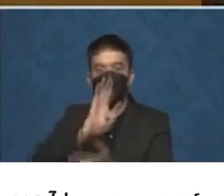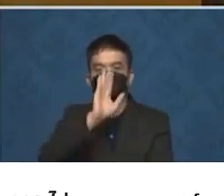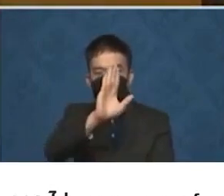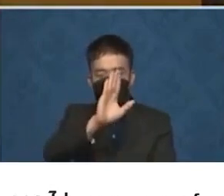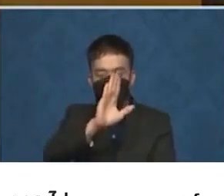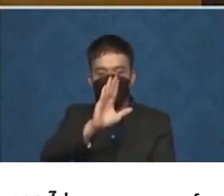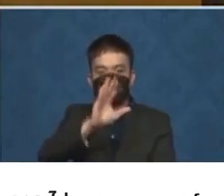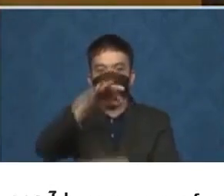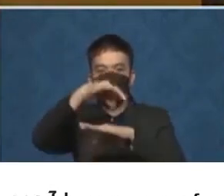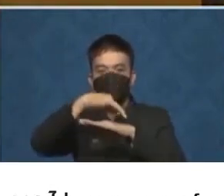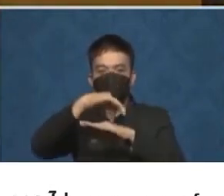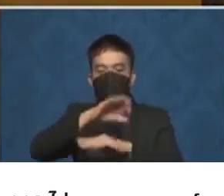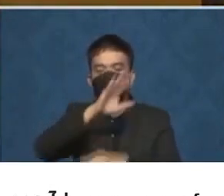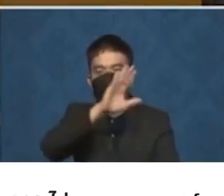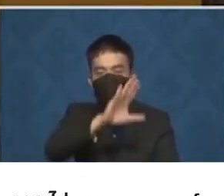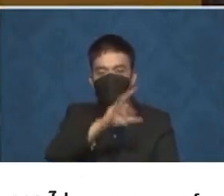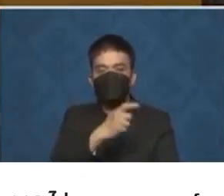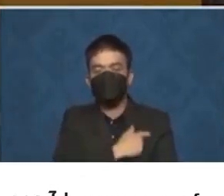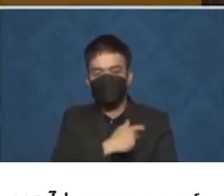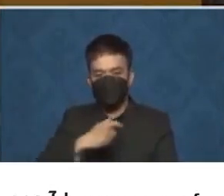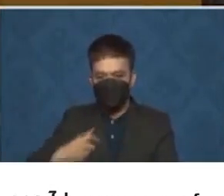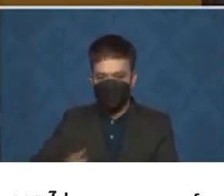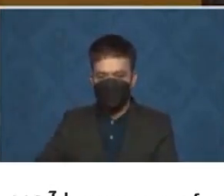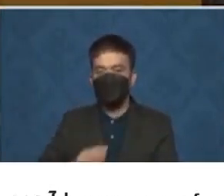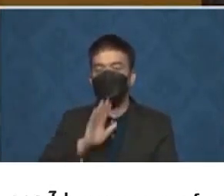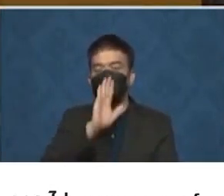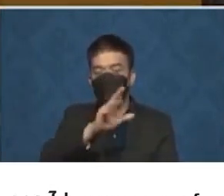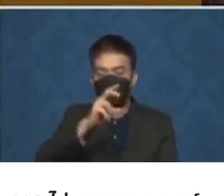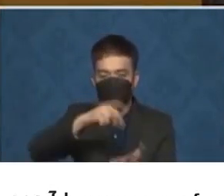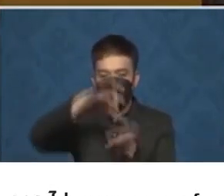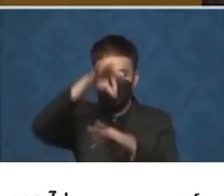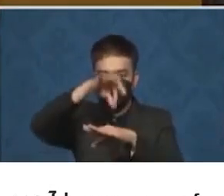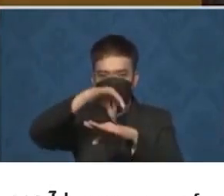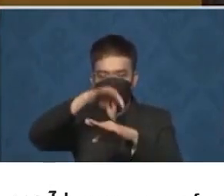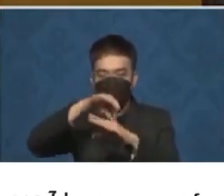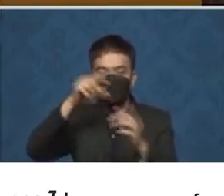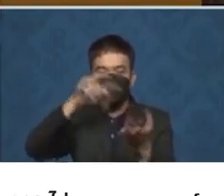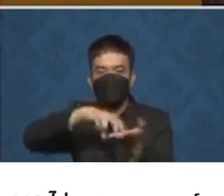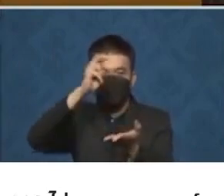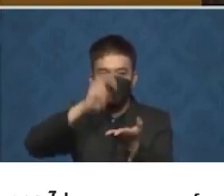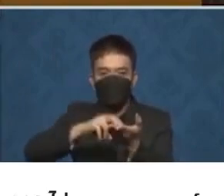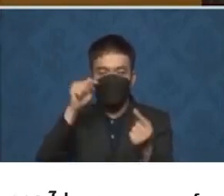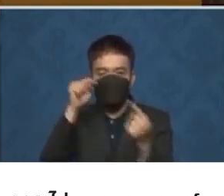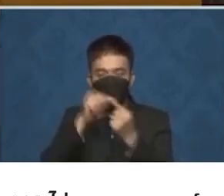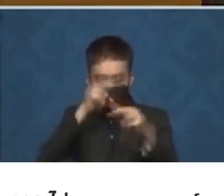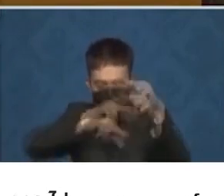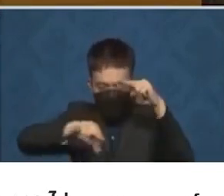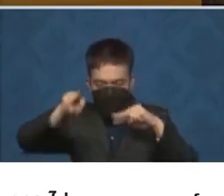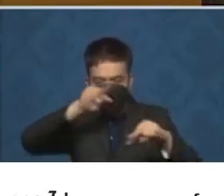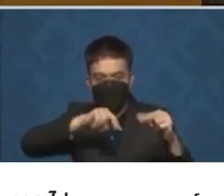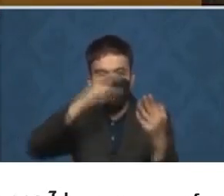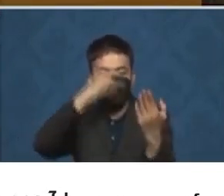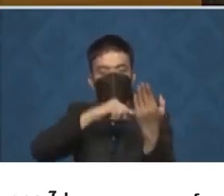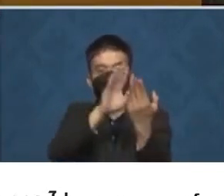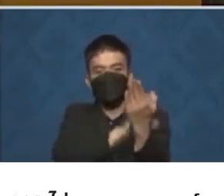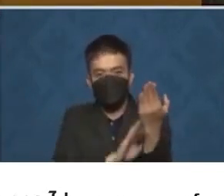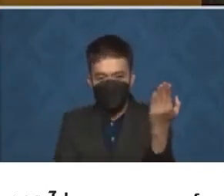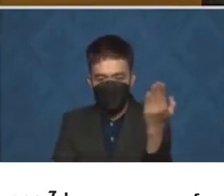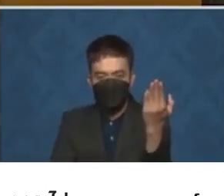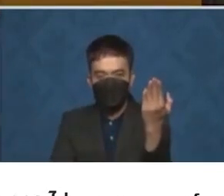านะพระราชกรณียกิจรวมถึงรับรองเรื่องกรอบประเพณีการปกครองของประเทศ